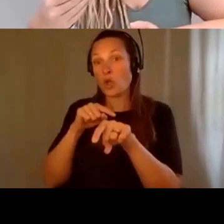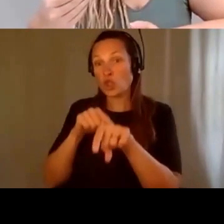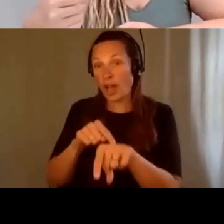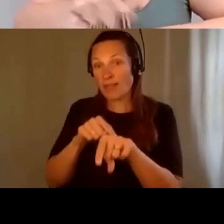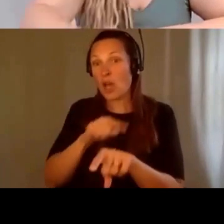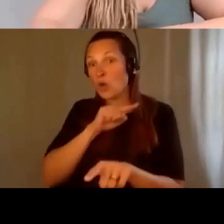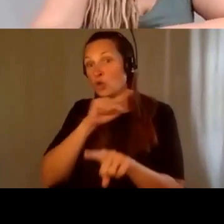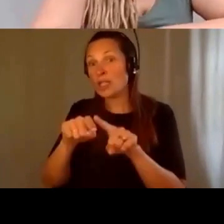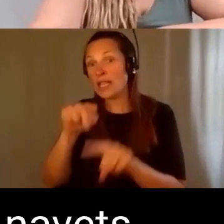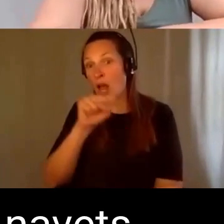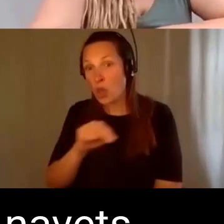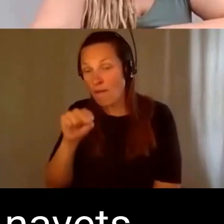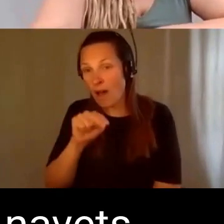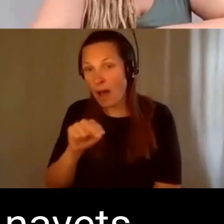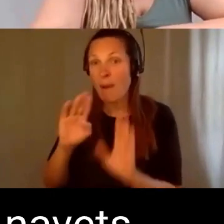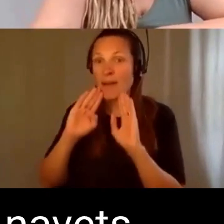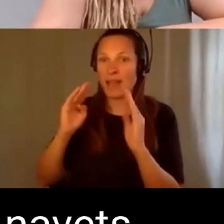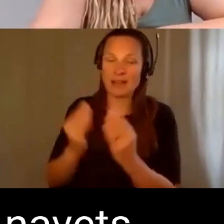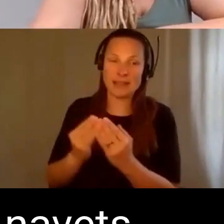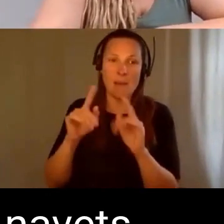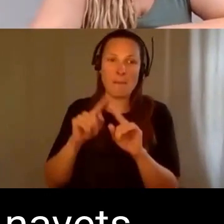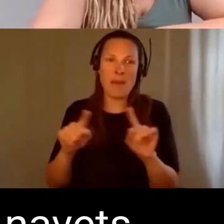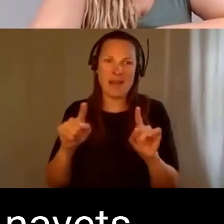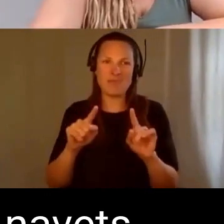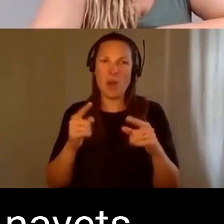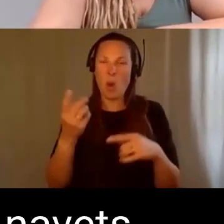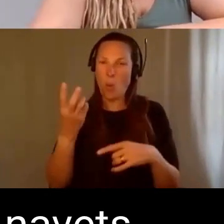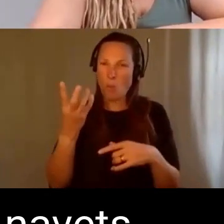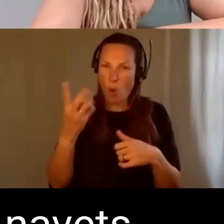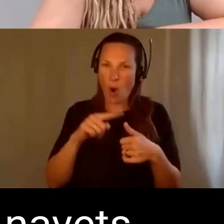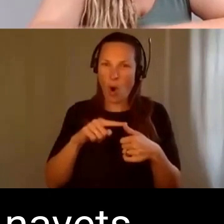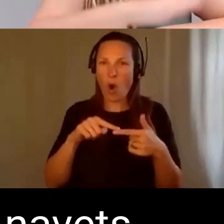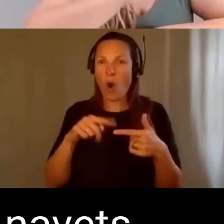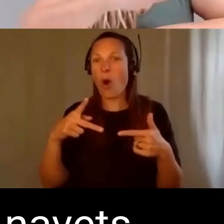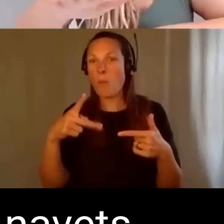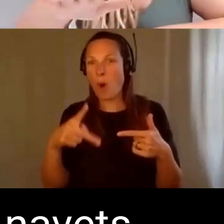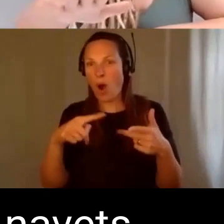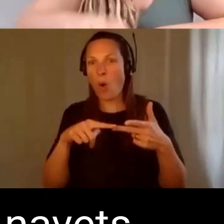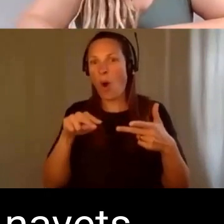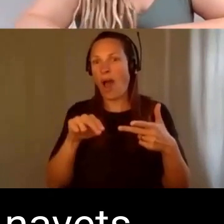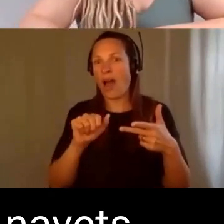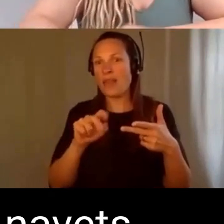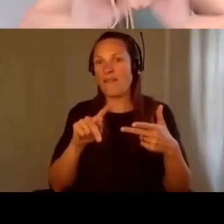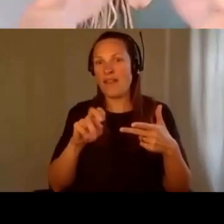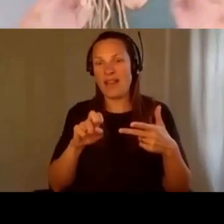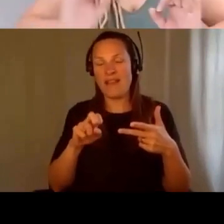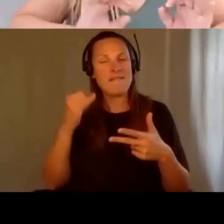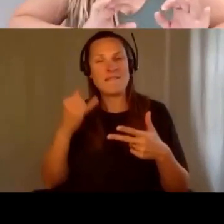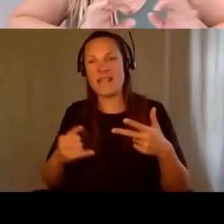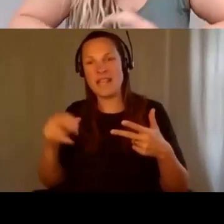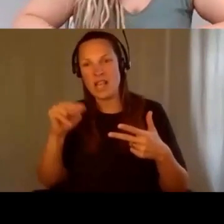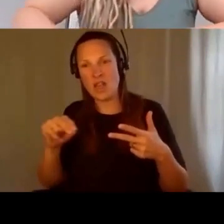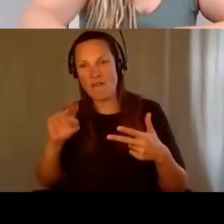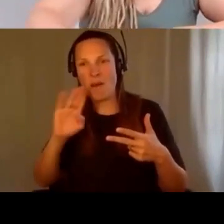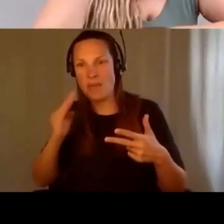en décembre. Mais vraiment, les pois, les poireaux et les navets, c'est terminé en novembre-décembre. Donc, je voulais juste